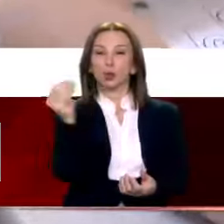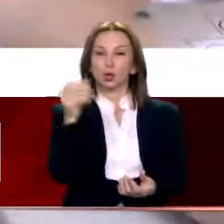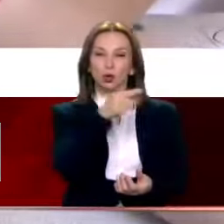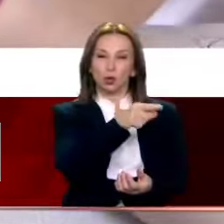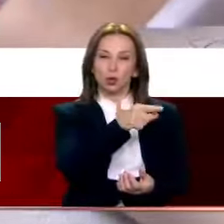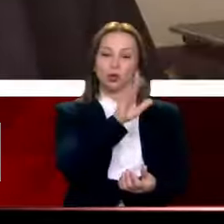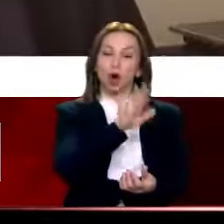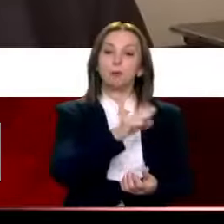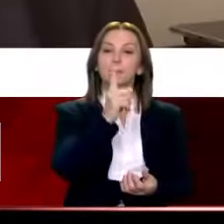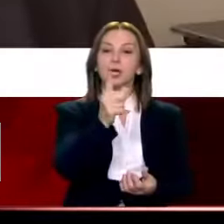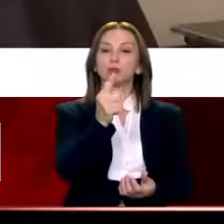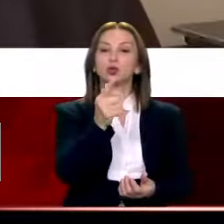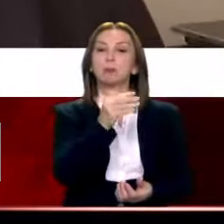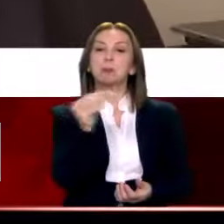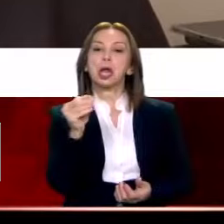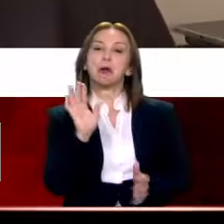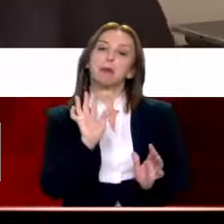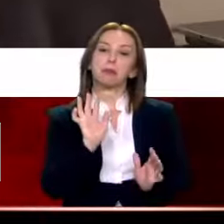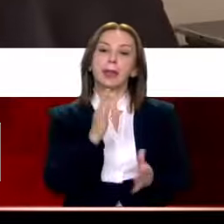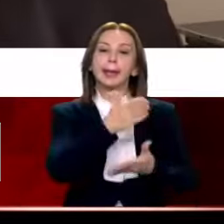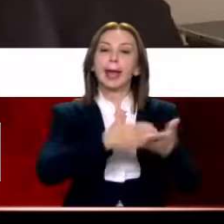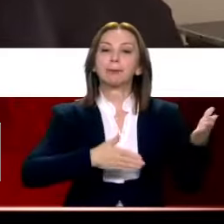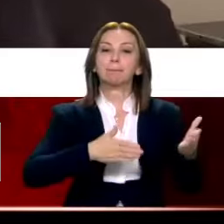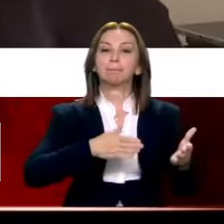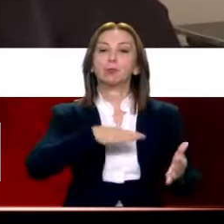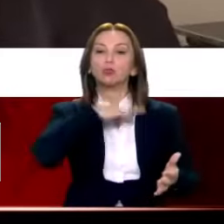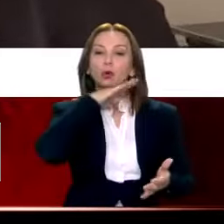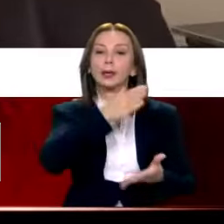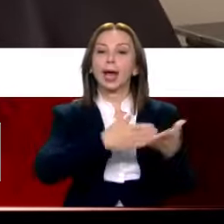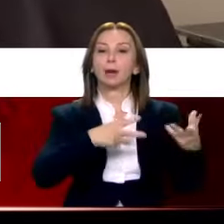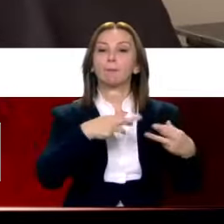milyonu doldu. Sınıflar boş kalacak ve atıl hale gelecek.